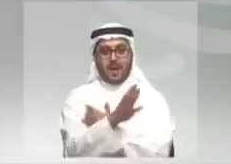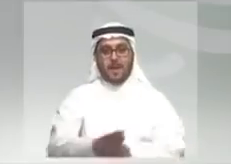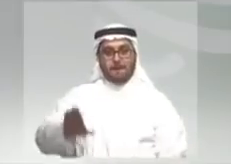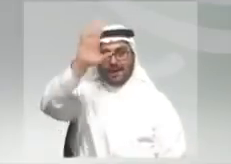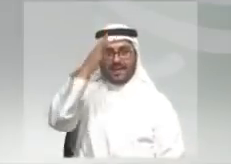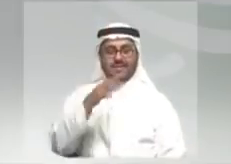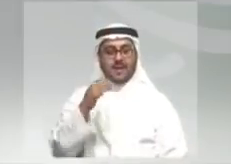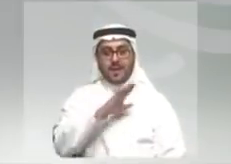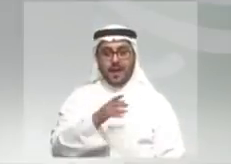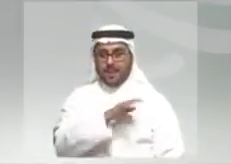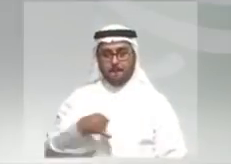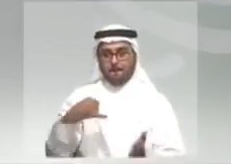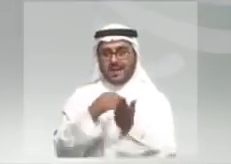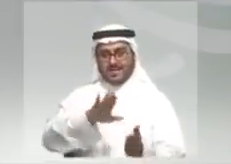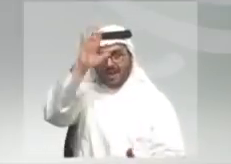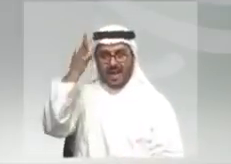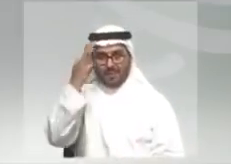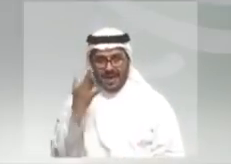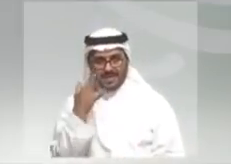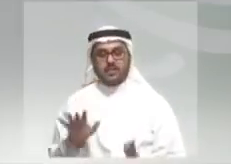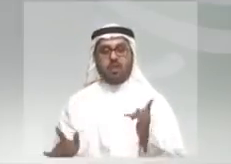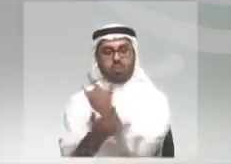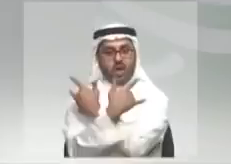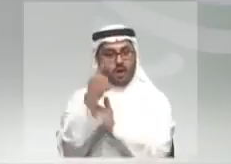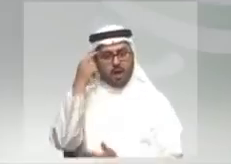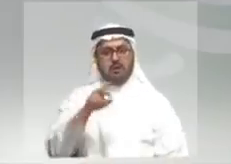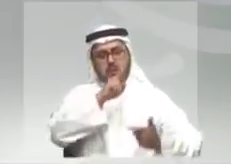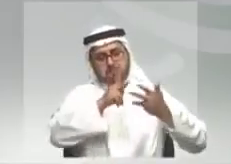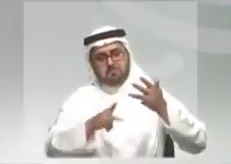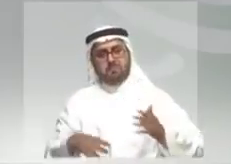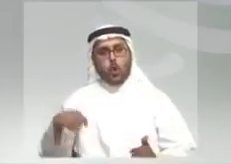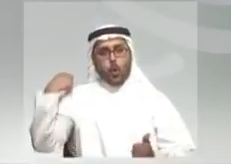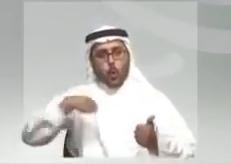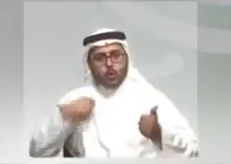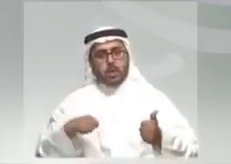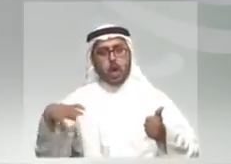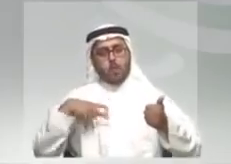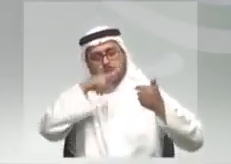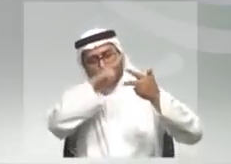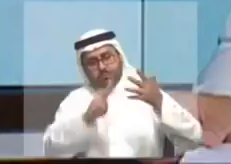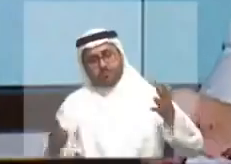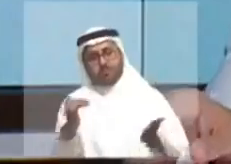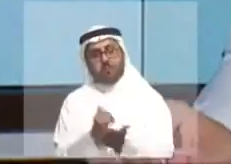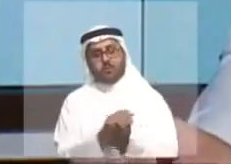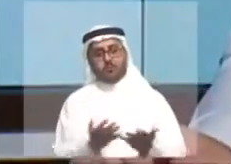العالمي في الظهران. كما حضر المأدبة أصحاب السمو والمعالي الوزراء وكبار ضيوف القمة.